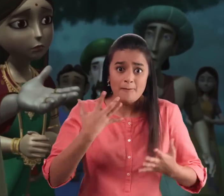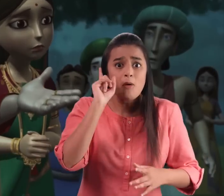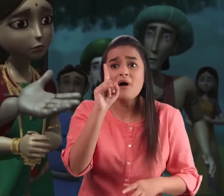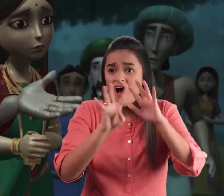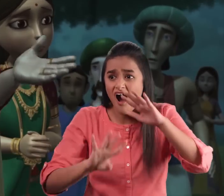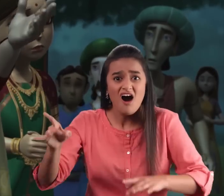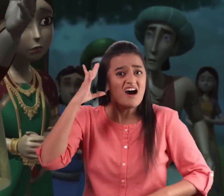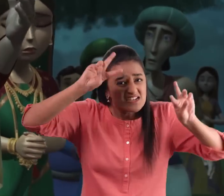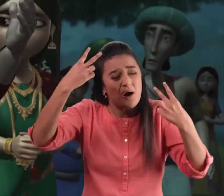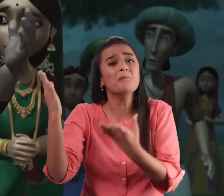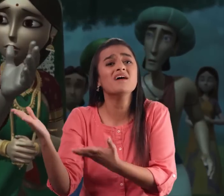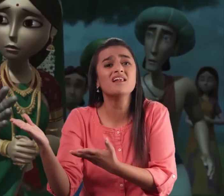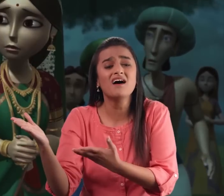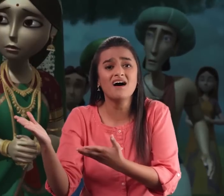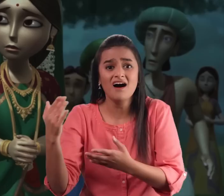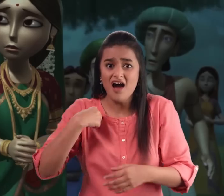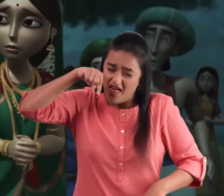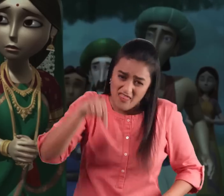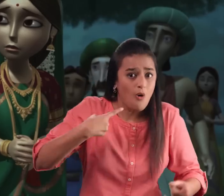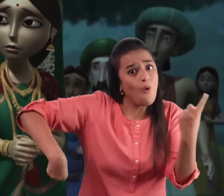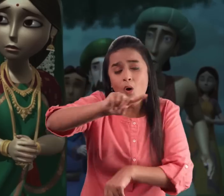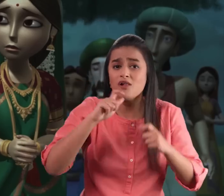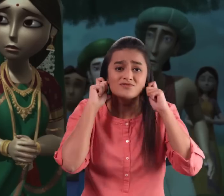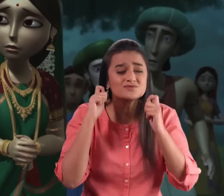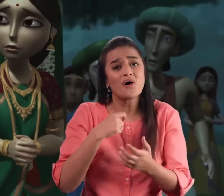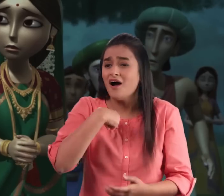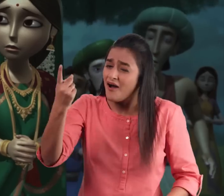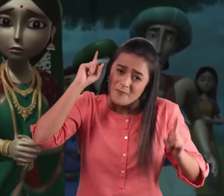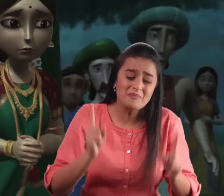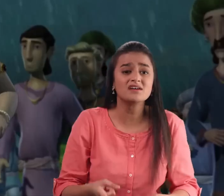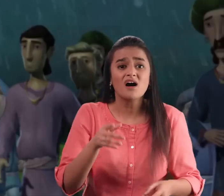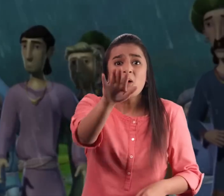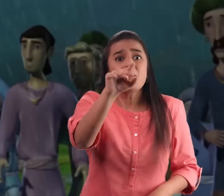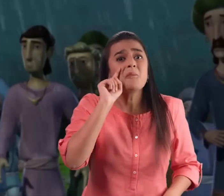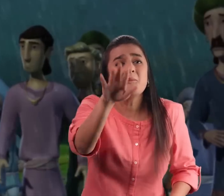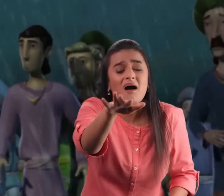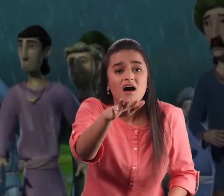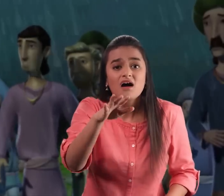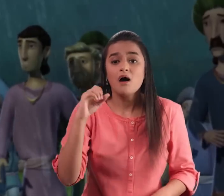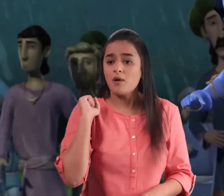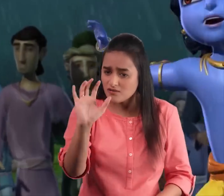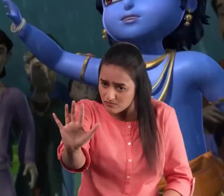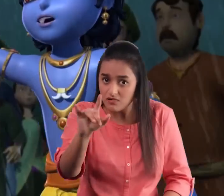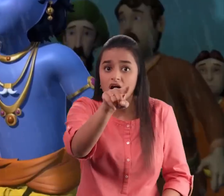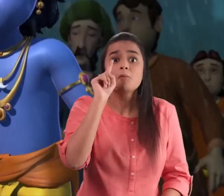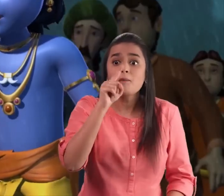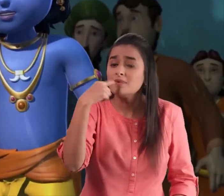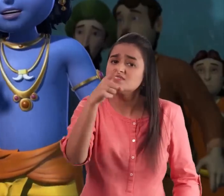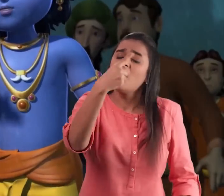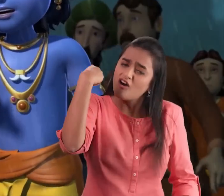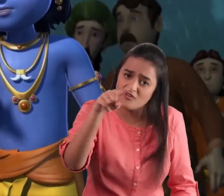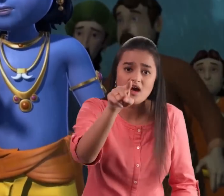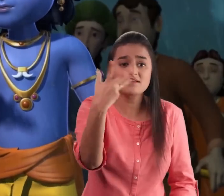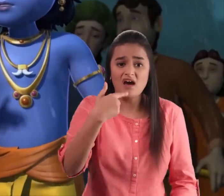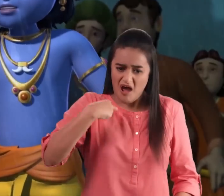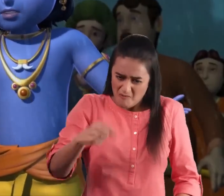थे, लेकिन तुमने इंद्रदेव को कुपित कर दिया। हमें इसी समय उनसे क्षमा मांगनी चाहिए। परंतु बाबा इंद्र। रुको बलराम, बाबा ठीक